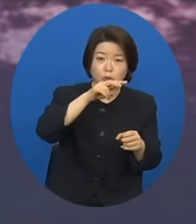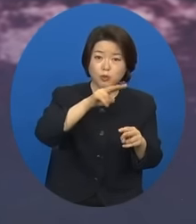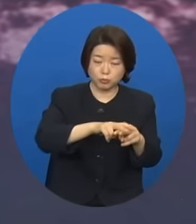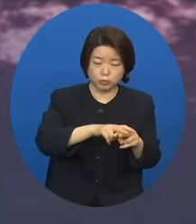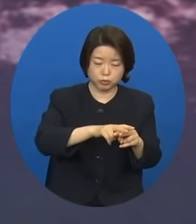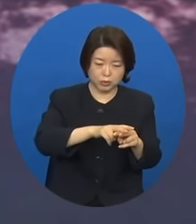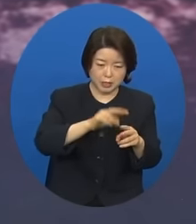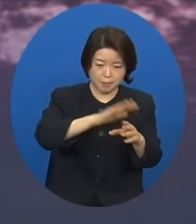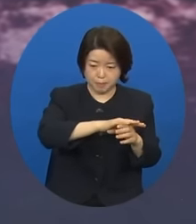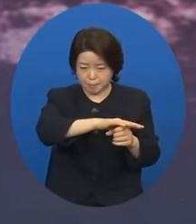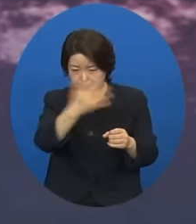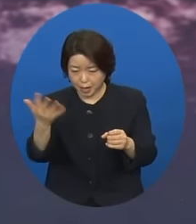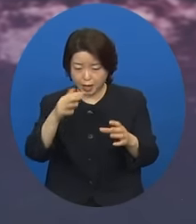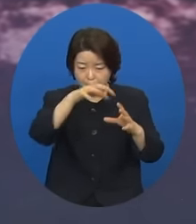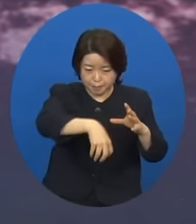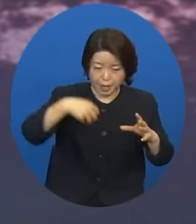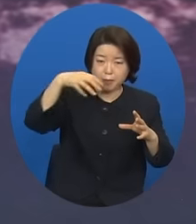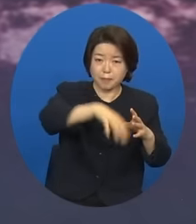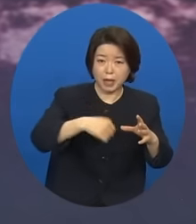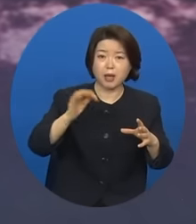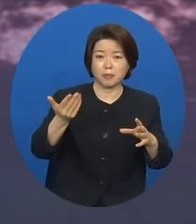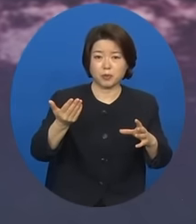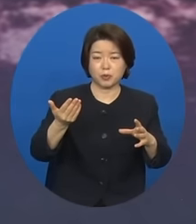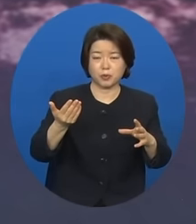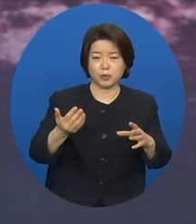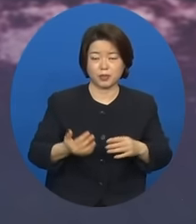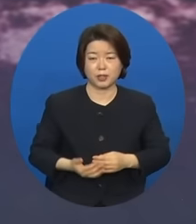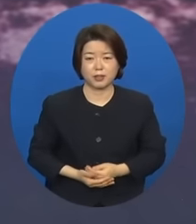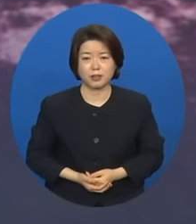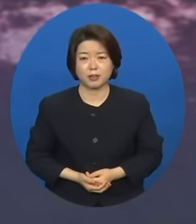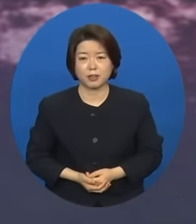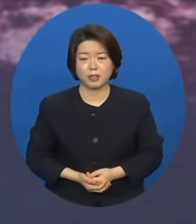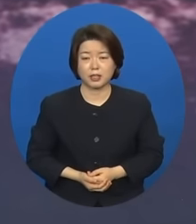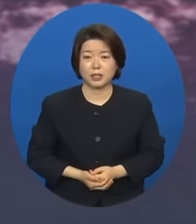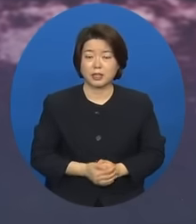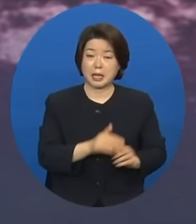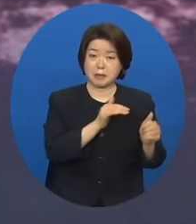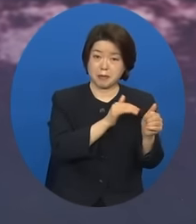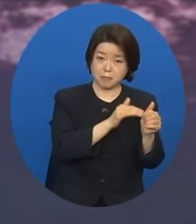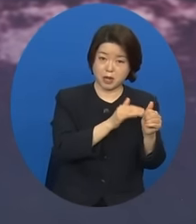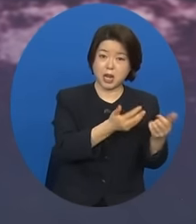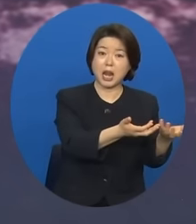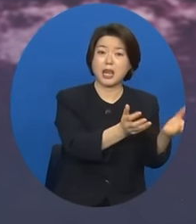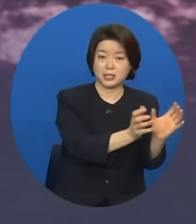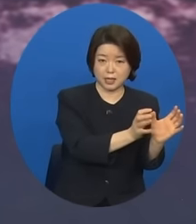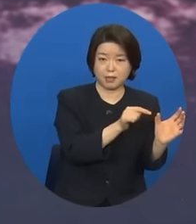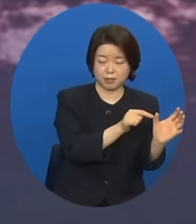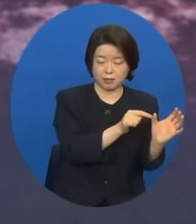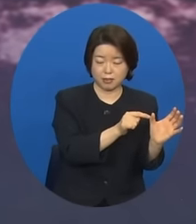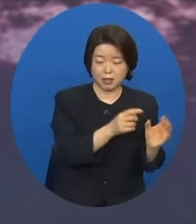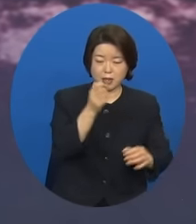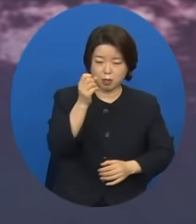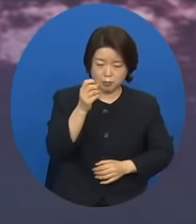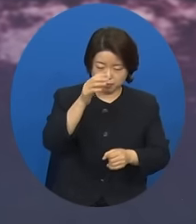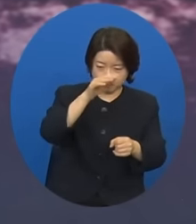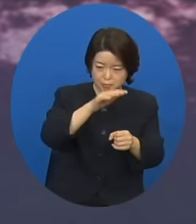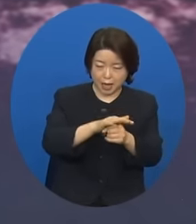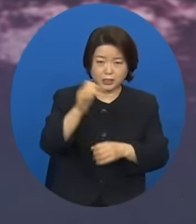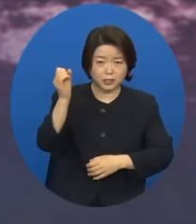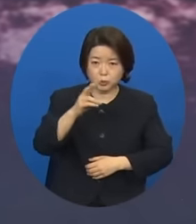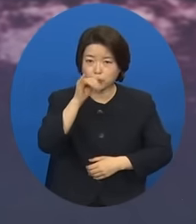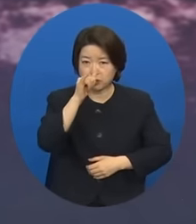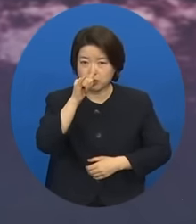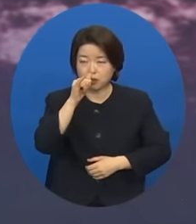파내야 된다는 거예요 파내야 된다 블레셋이 막아놓는 또 다른 흙더미가 있어요